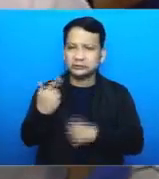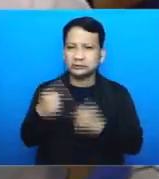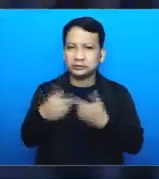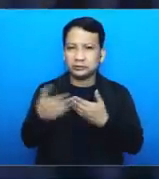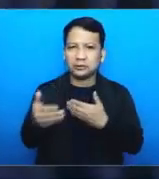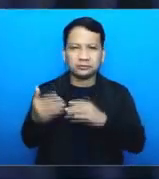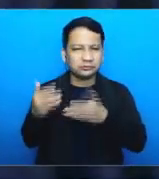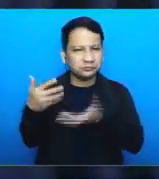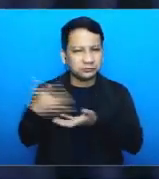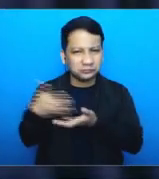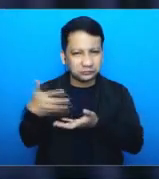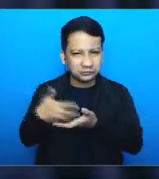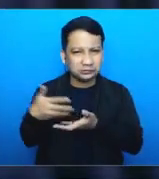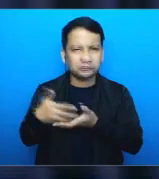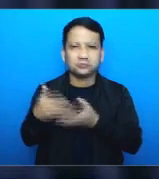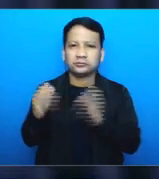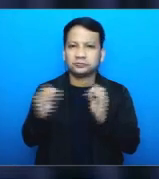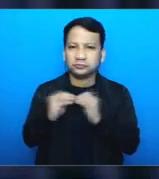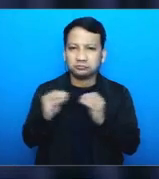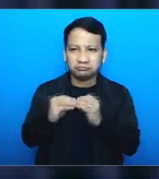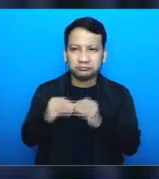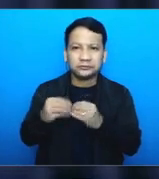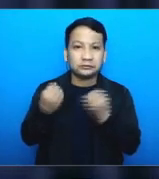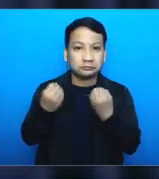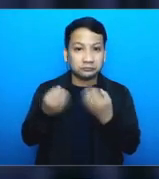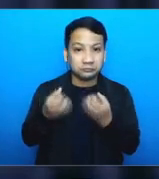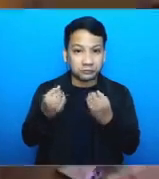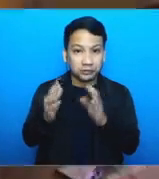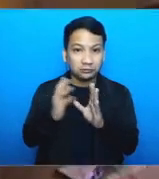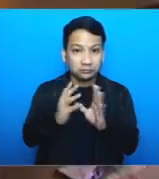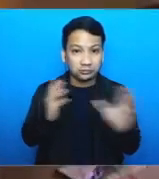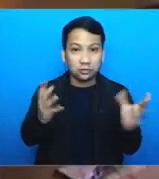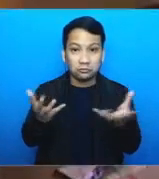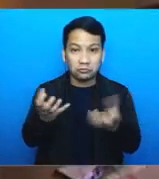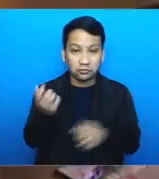po yan, lalong-lalo na habang dumadami yung hanay ng mga nabakunahan